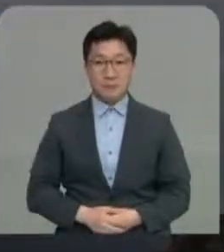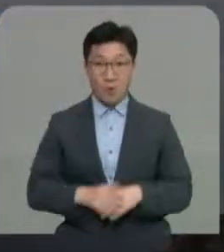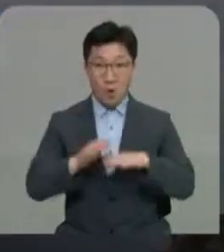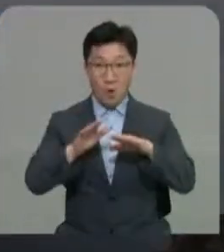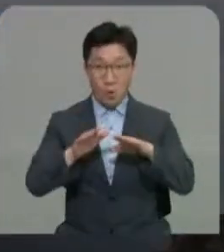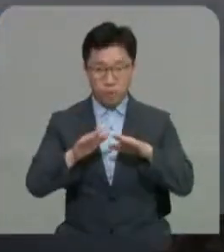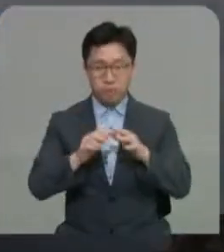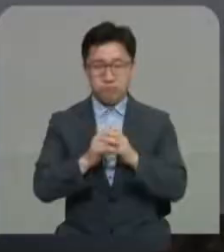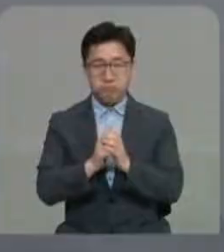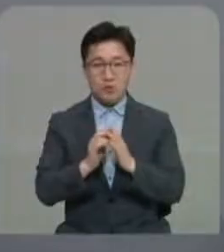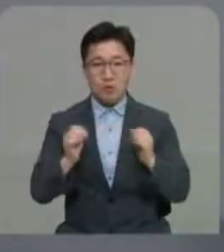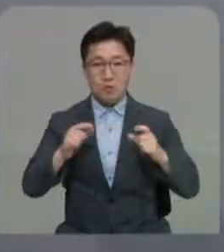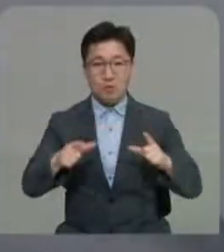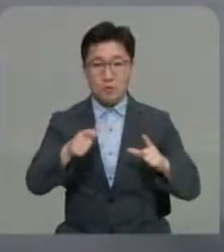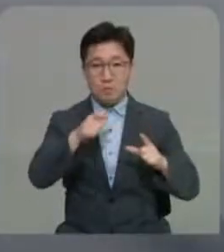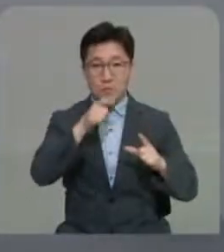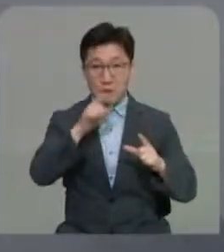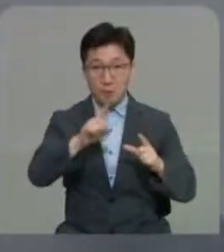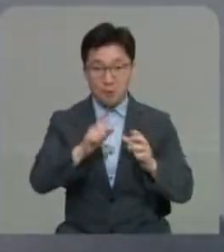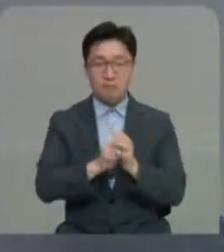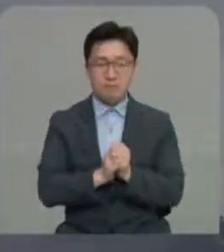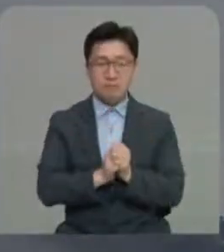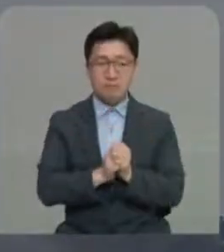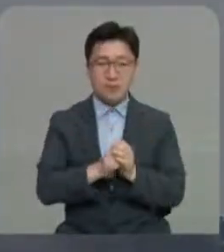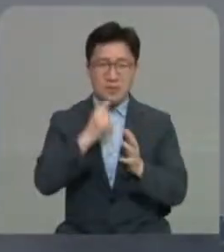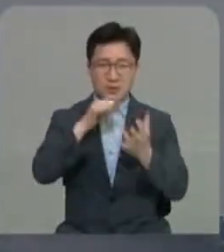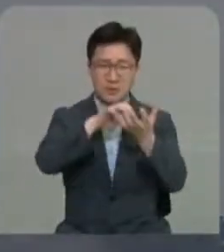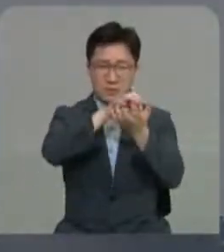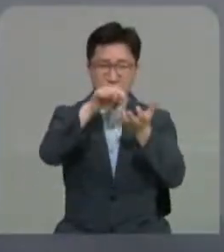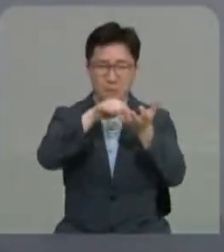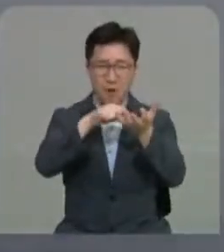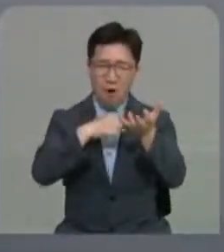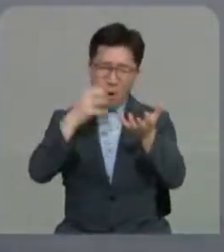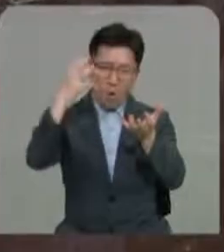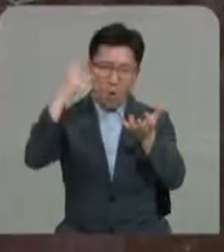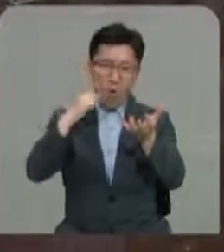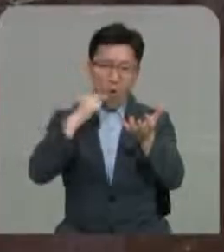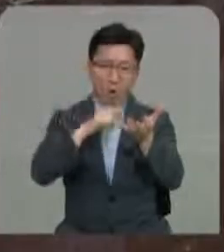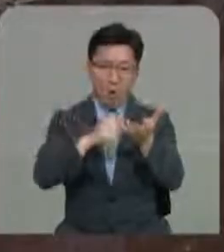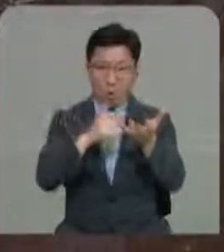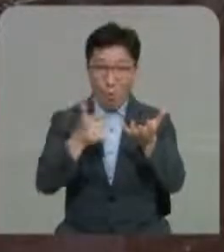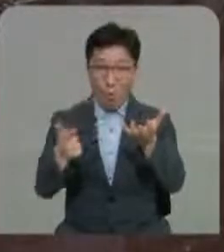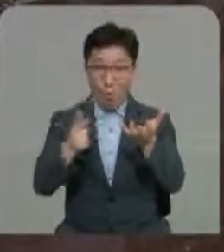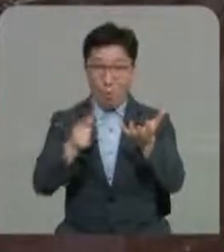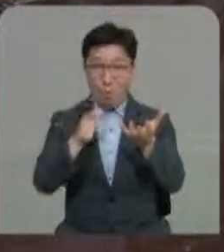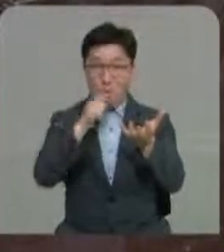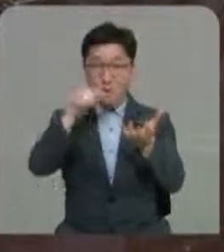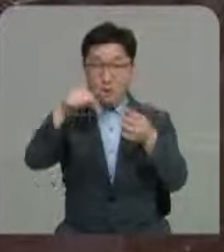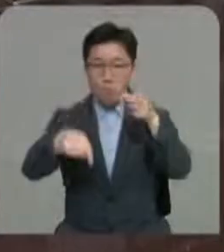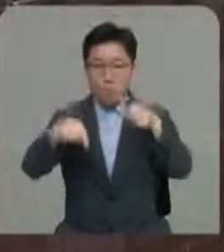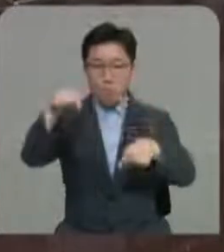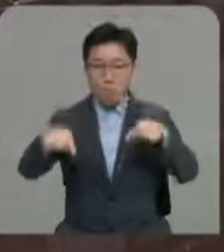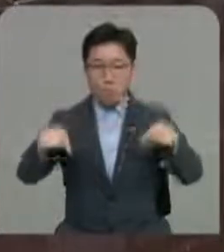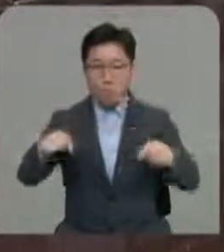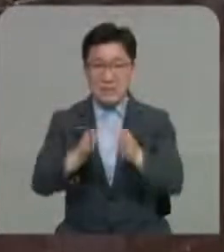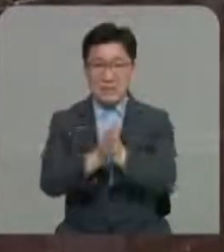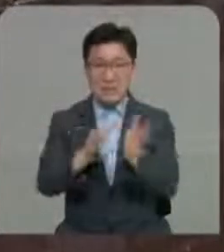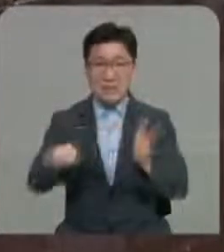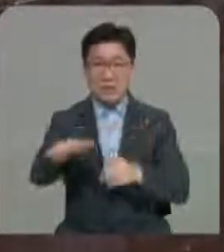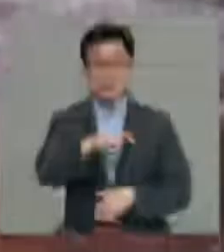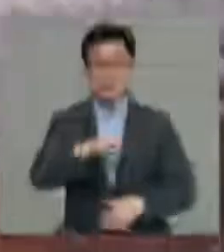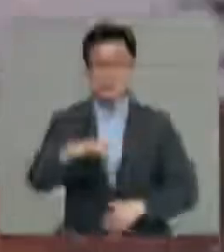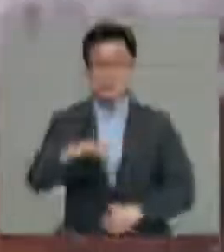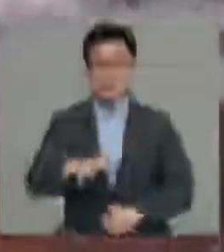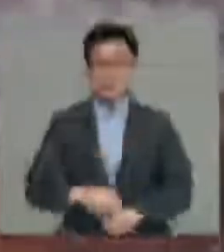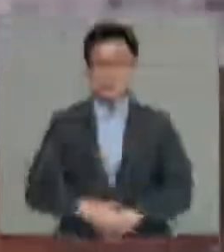오늘 전북 은 정체 전 손에 영향으로 흐리고 무더운 가운데 오후 늦게부터 곳곳에 비가 내리기 시작했습니다